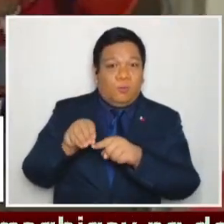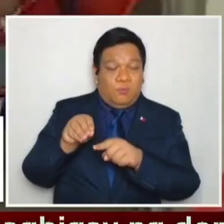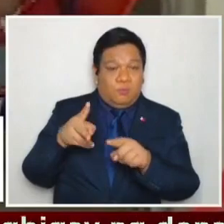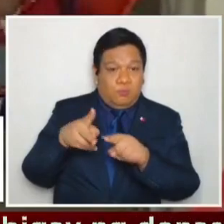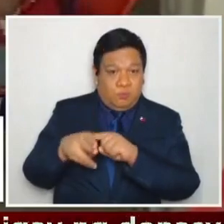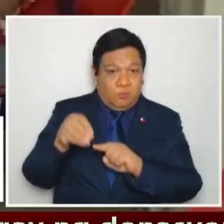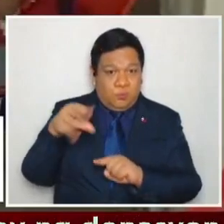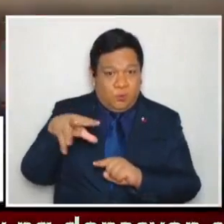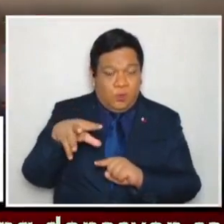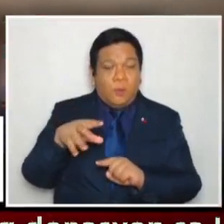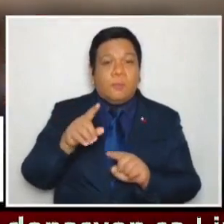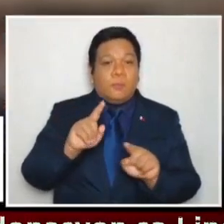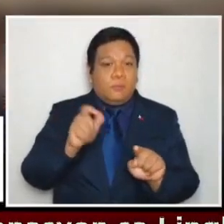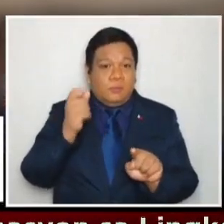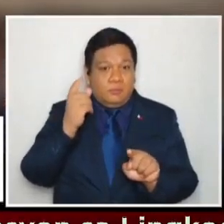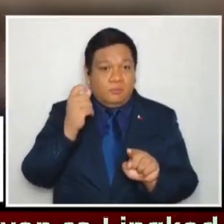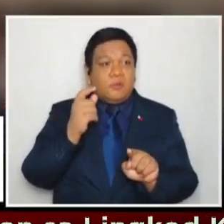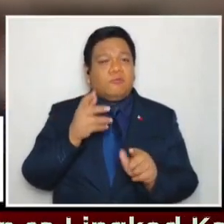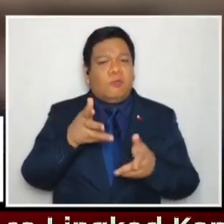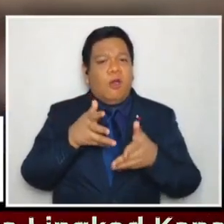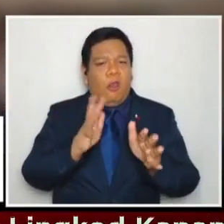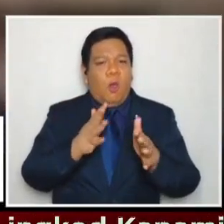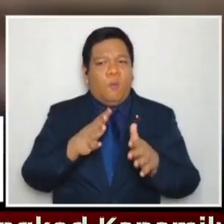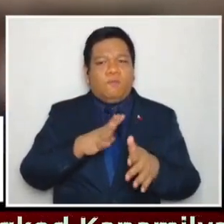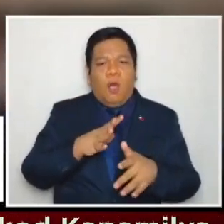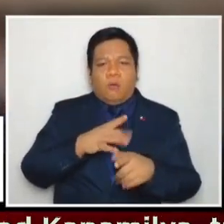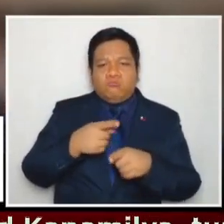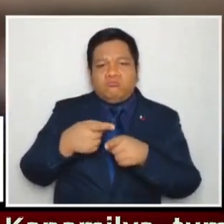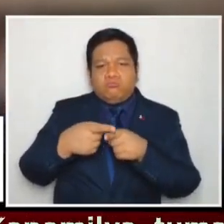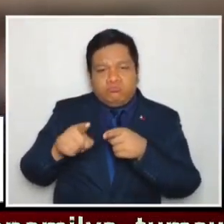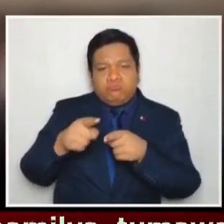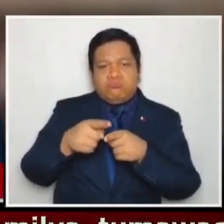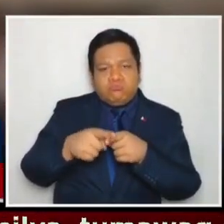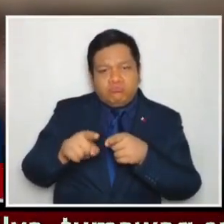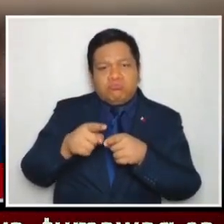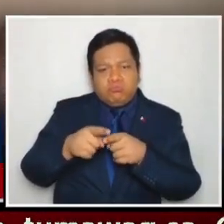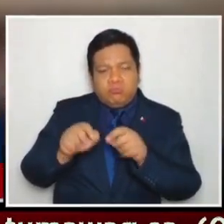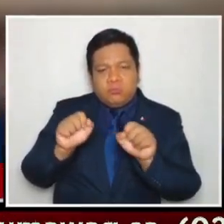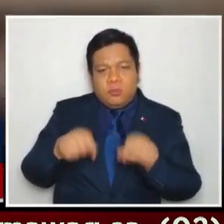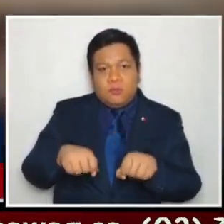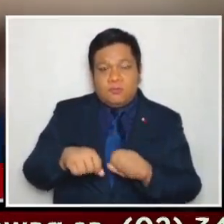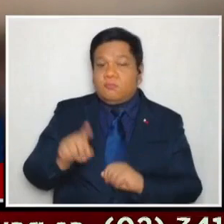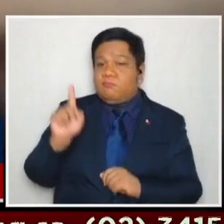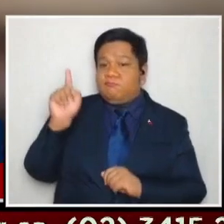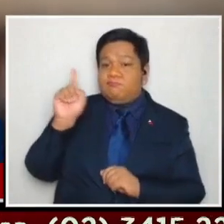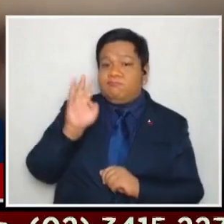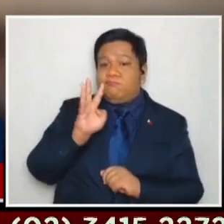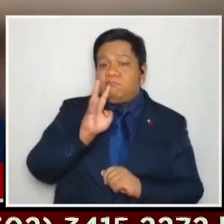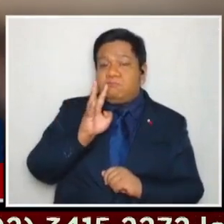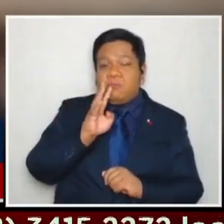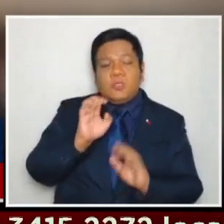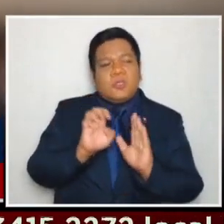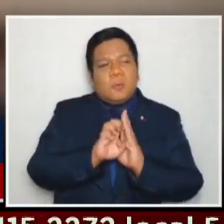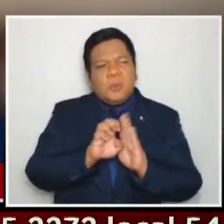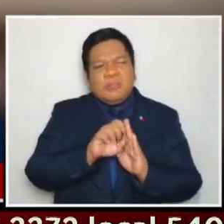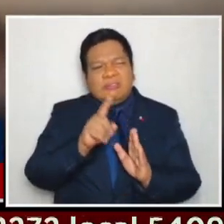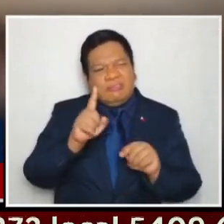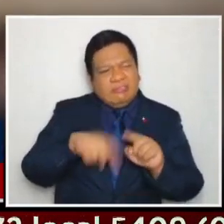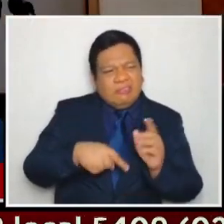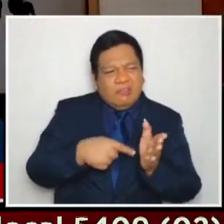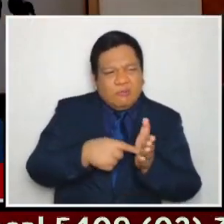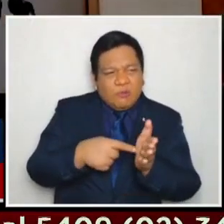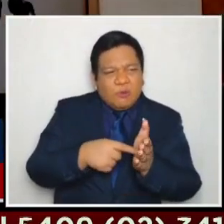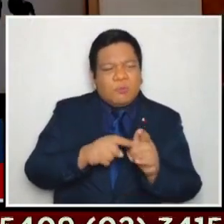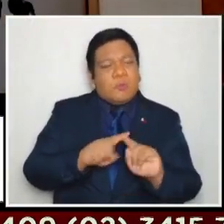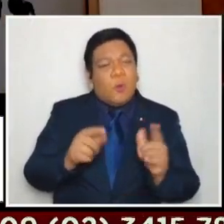mga customers. Kung hindi talaga kaya, talagang humihingi sila at pero nais nilang